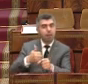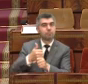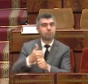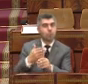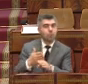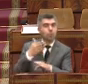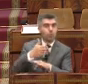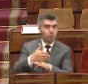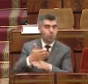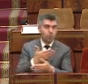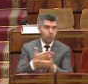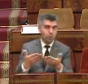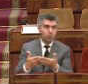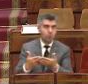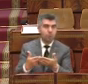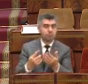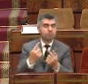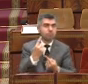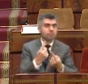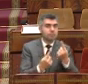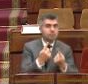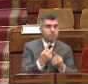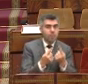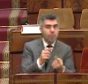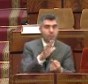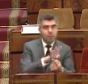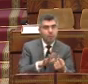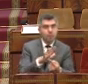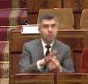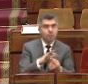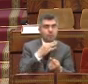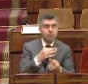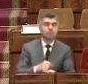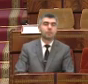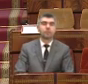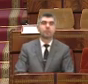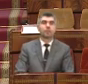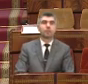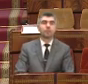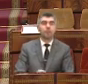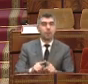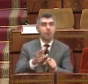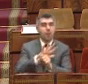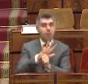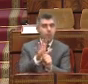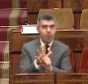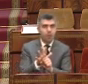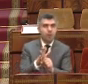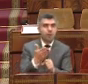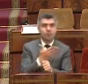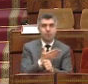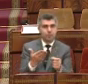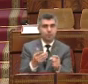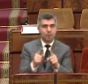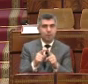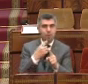الرحيم، أنه باش التفاوتات اللي هي لاحظناها في هذا المجال، سيما ان كورونا ورتنا بان التعليم عن